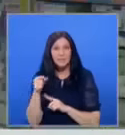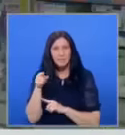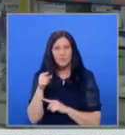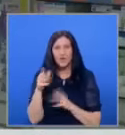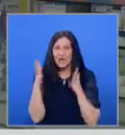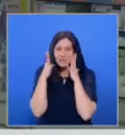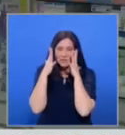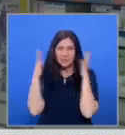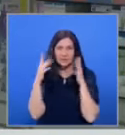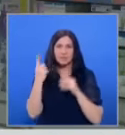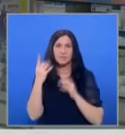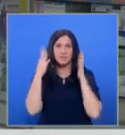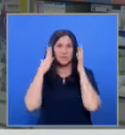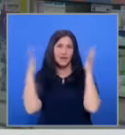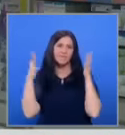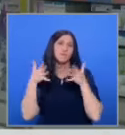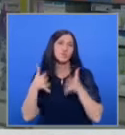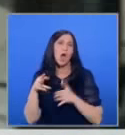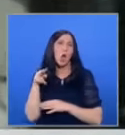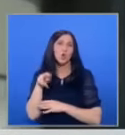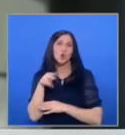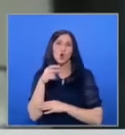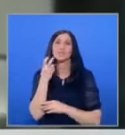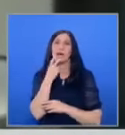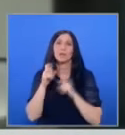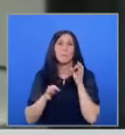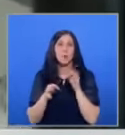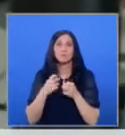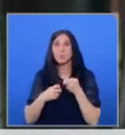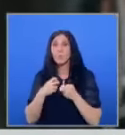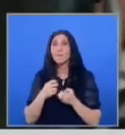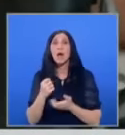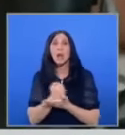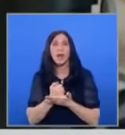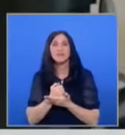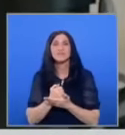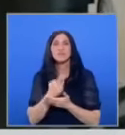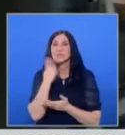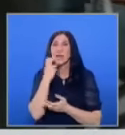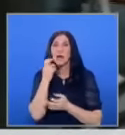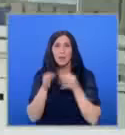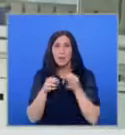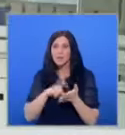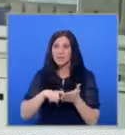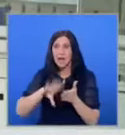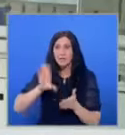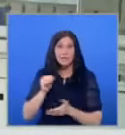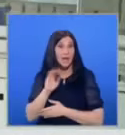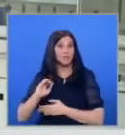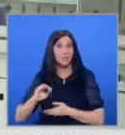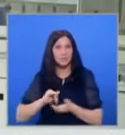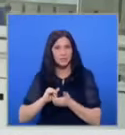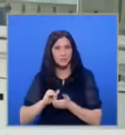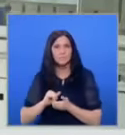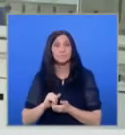е стрес, а самия стрес пък влошава контрола на диабета. Проблемът с лекарството за диабет засяга целия Европейски съюз. И